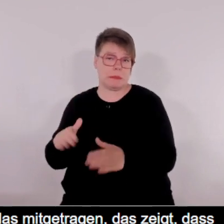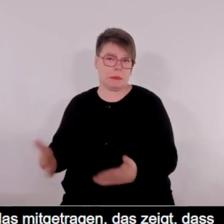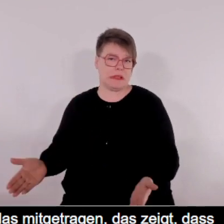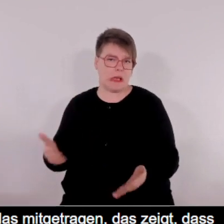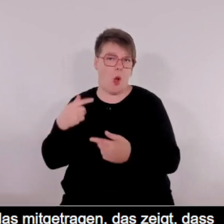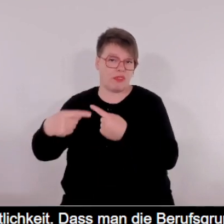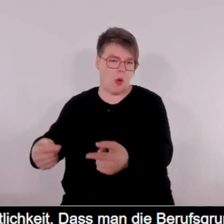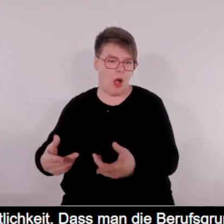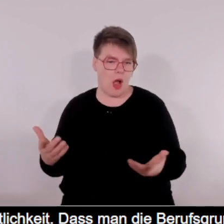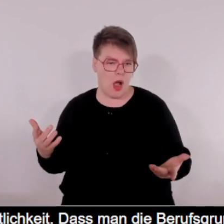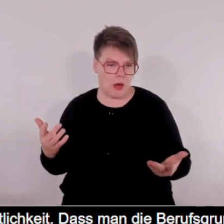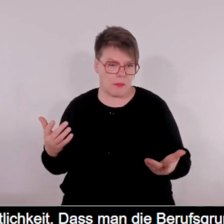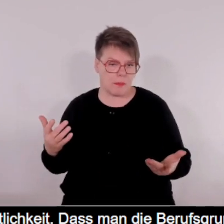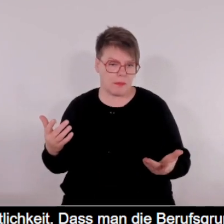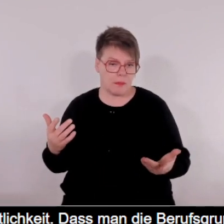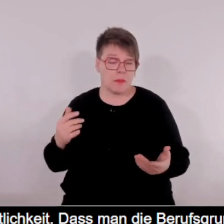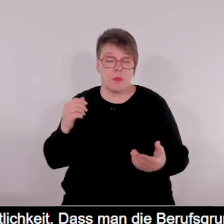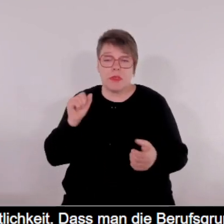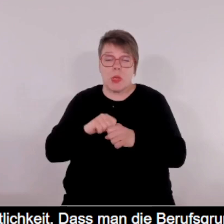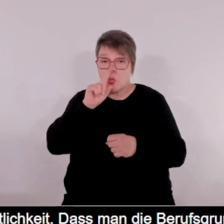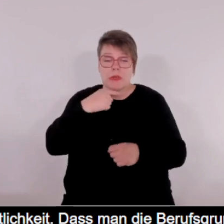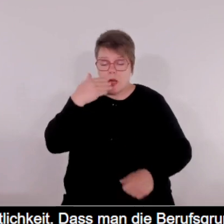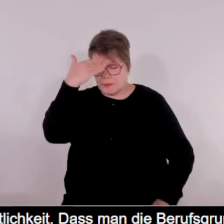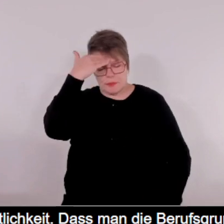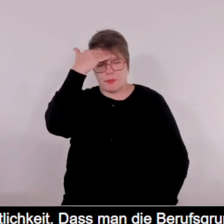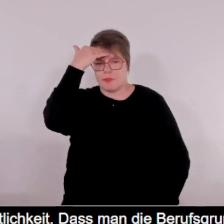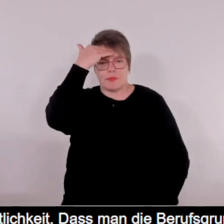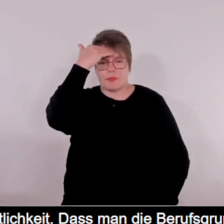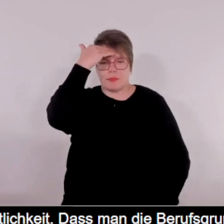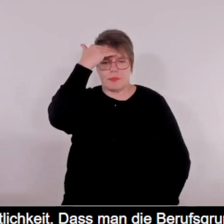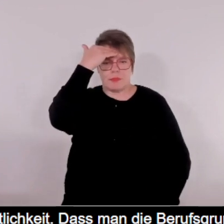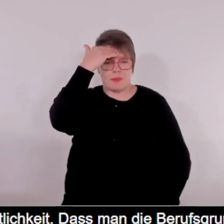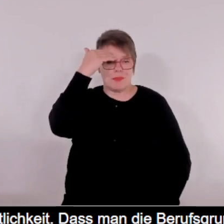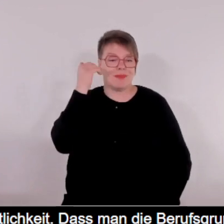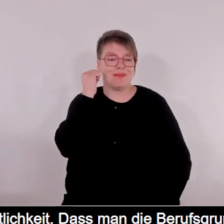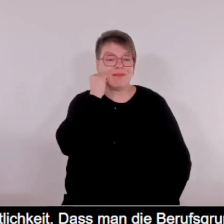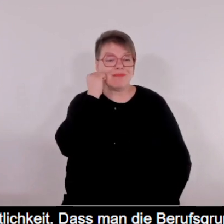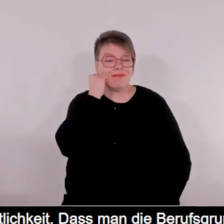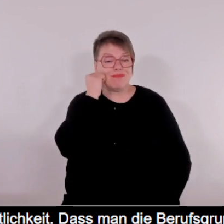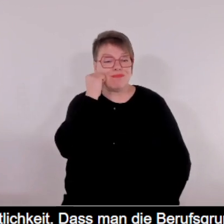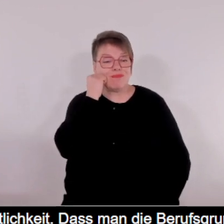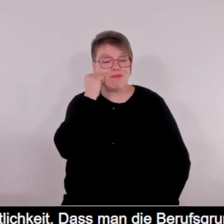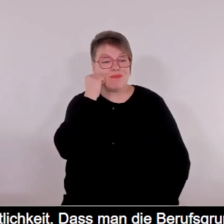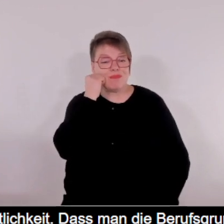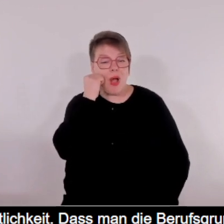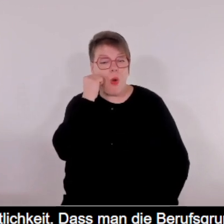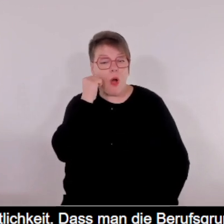das auch so. Und ich bin überzeugt, dass das Thema noch nicht vom Tisch ist, sondern dass es dort erst richtig losgeht in den nächsten Monaten.